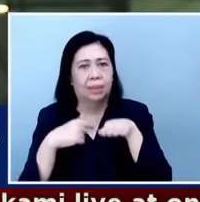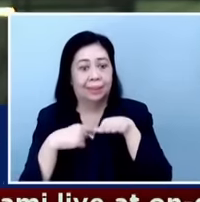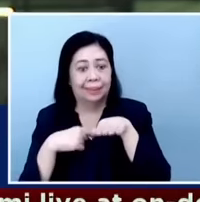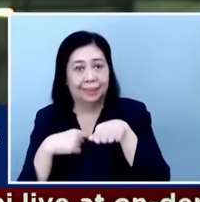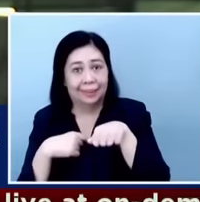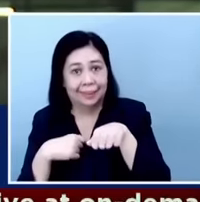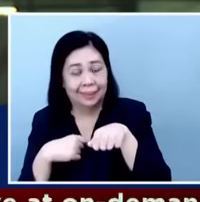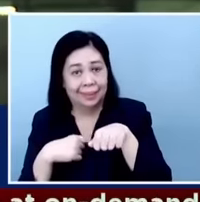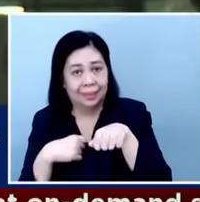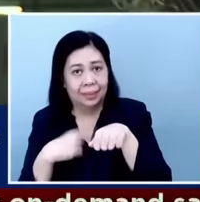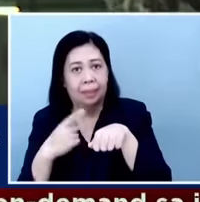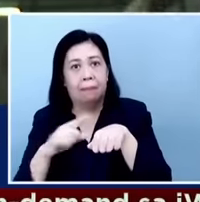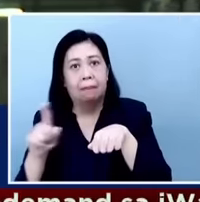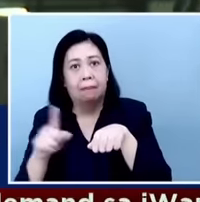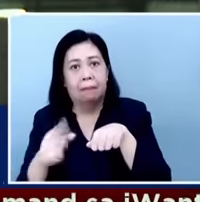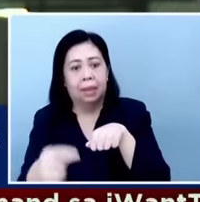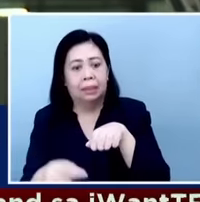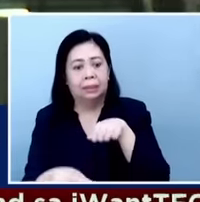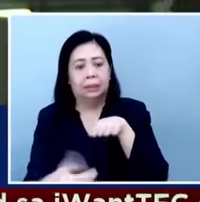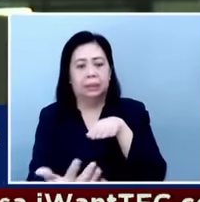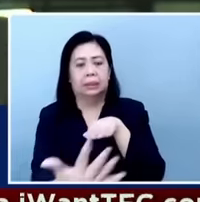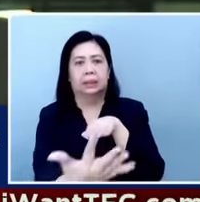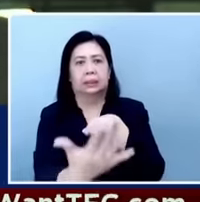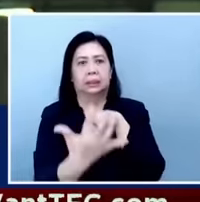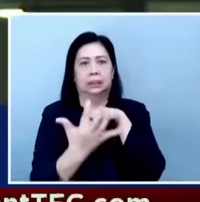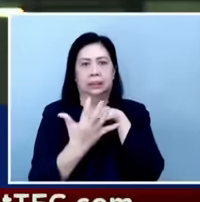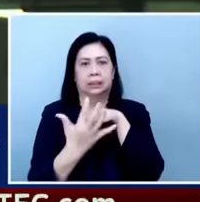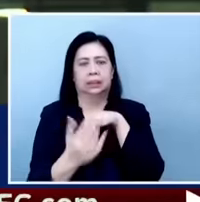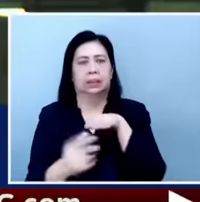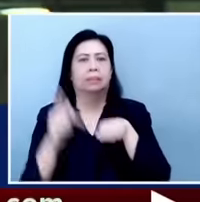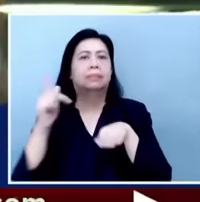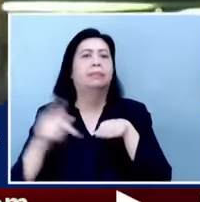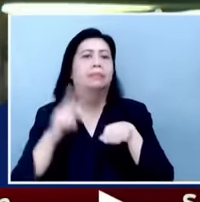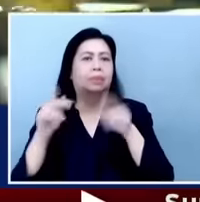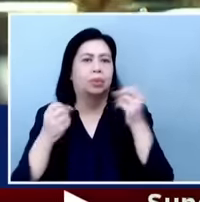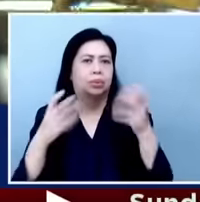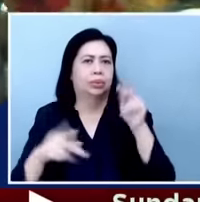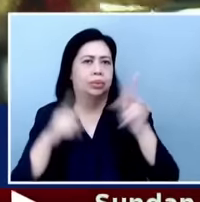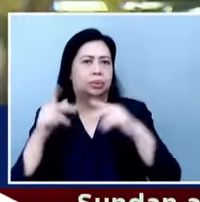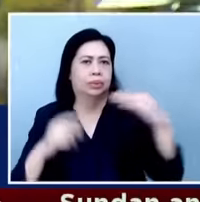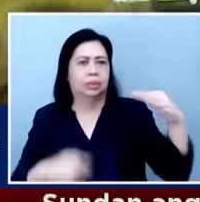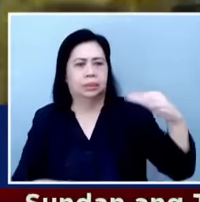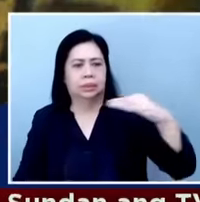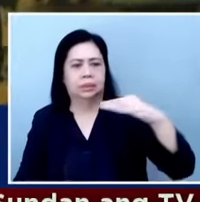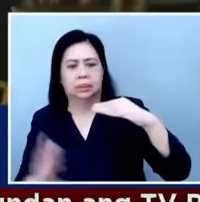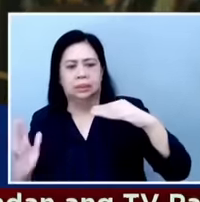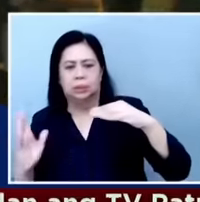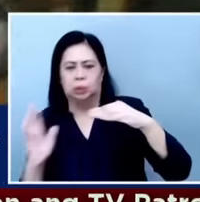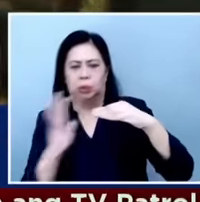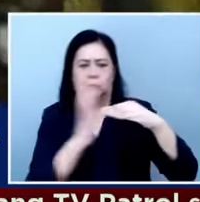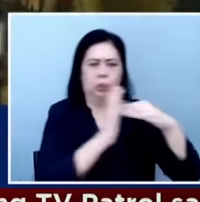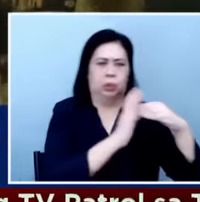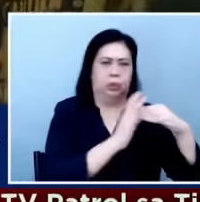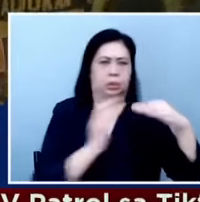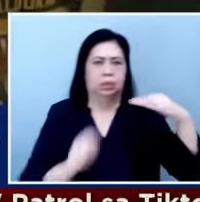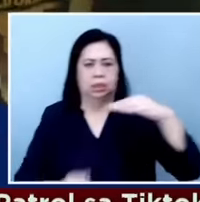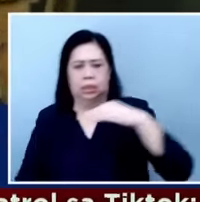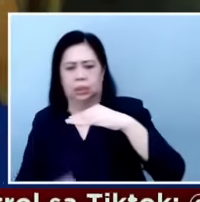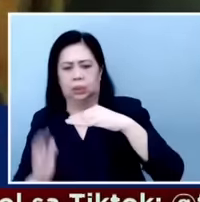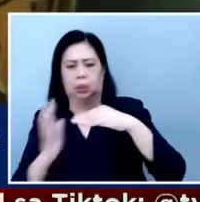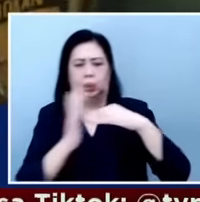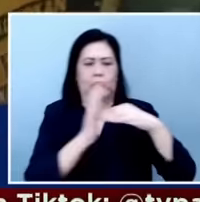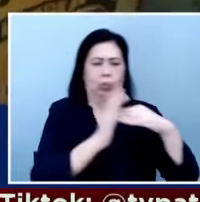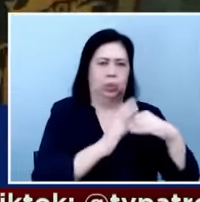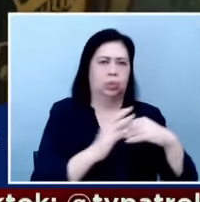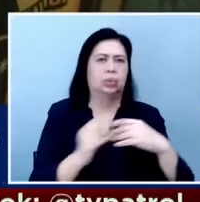sila, pero aatras na naman kapag sinalubong po ng napakaraming tao. Ayan po ang ating napansin. Ayan, umaatras